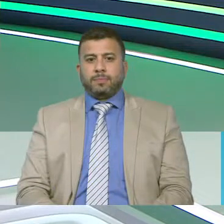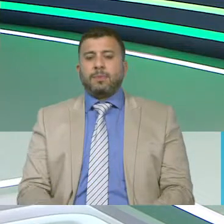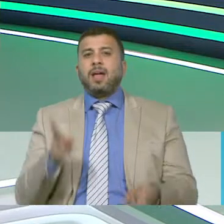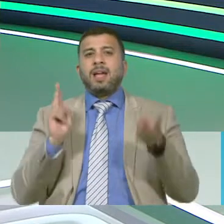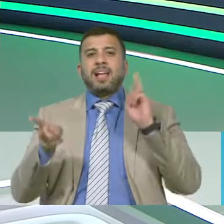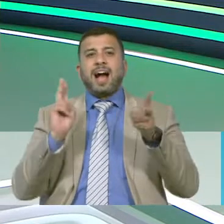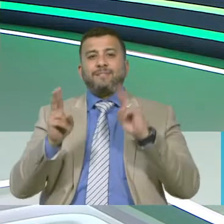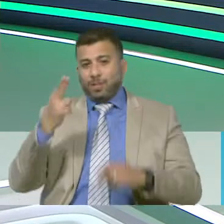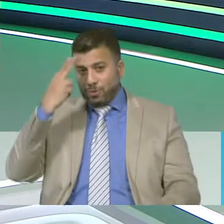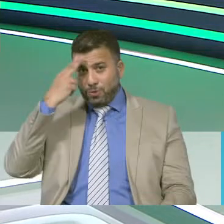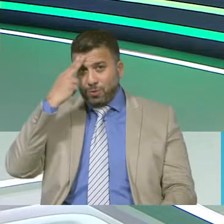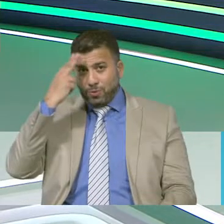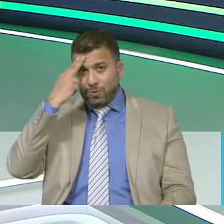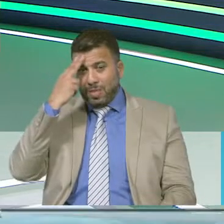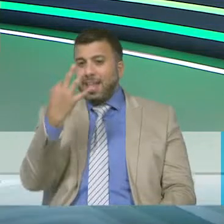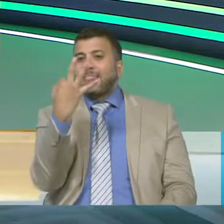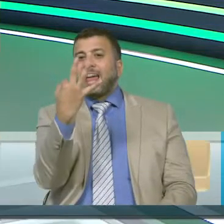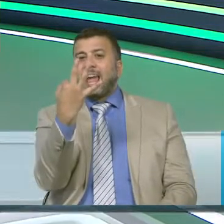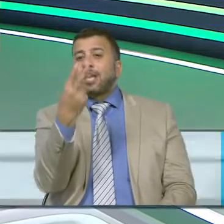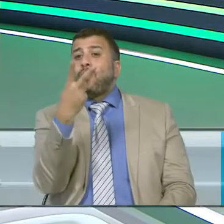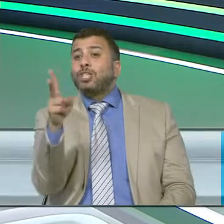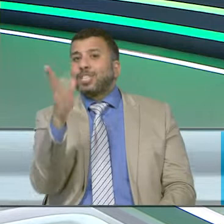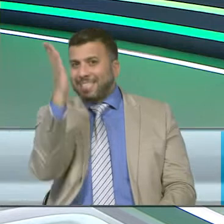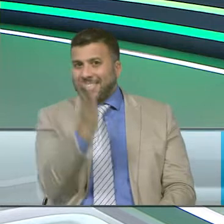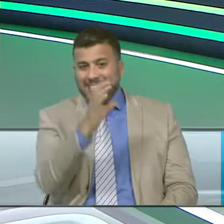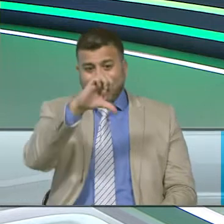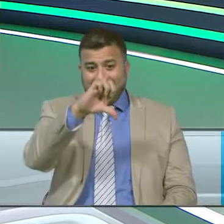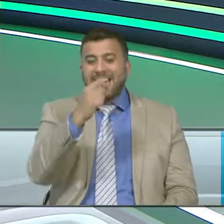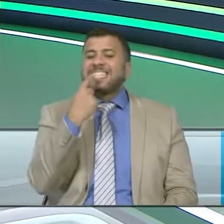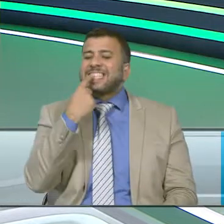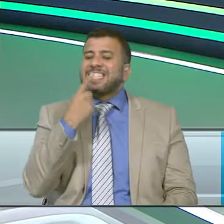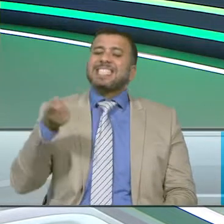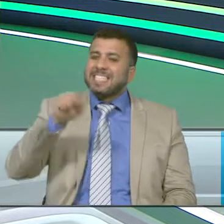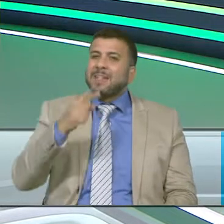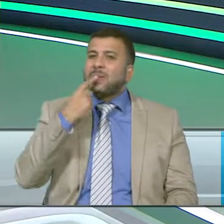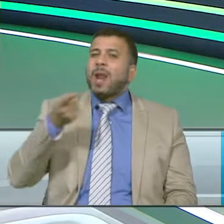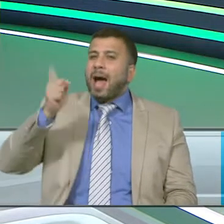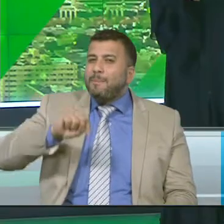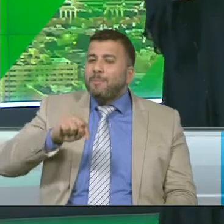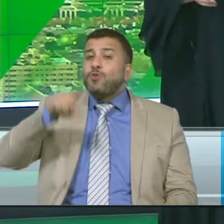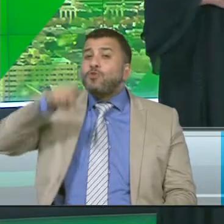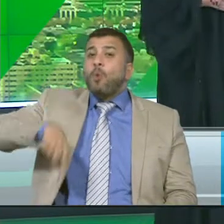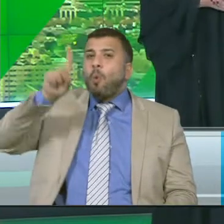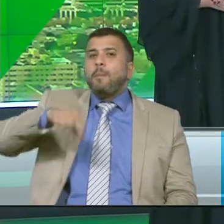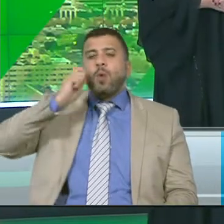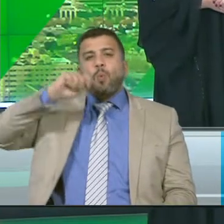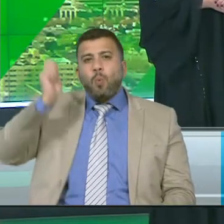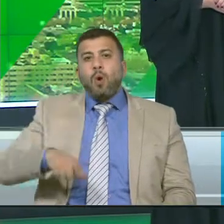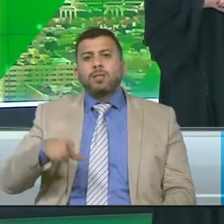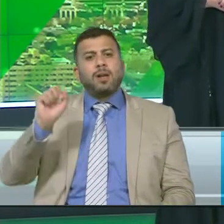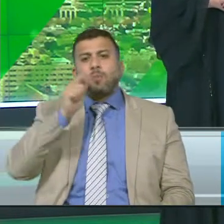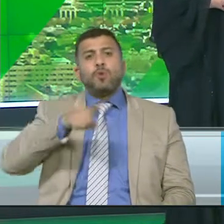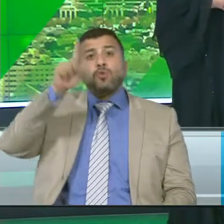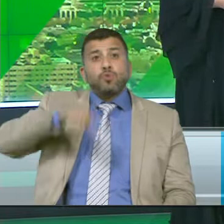يحتفل السعوديون في 23 من سبتمبر من كل عام باليوم الوطني، وتعود مناسبة هذا